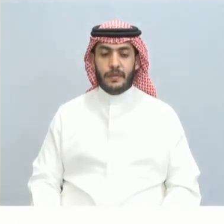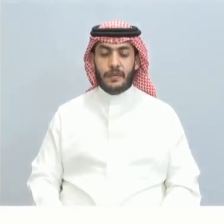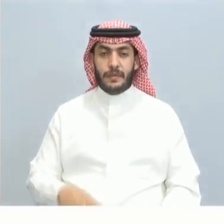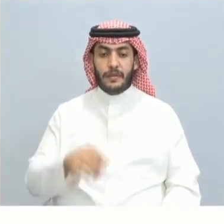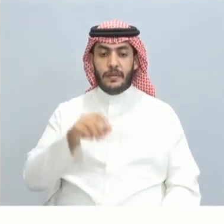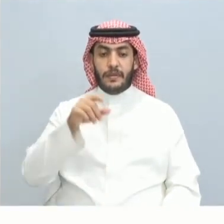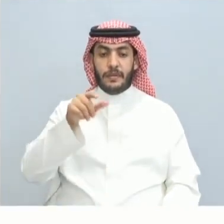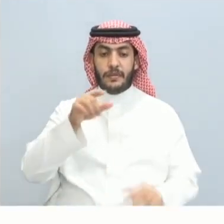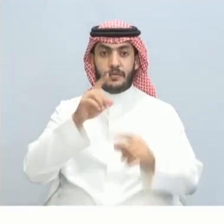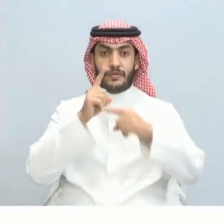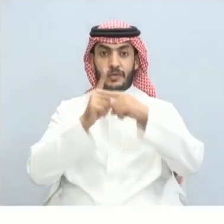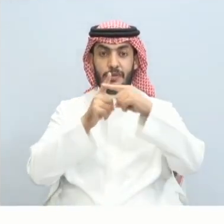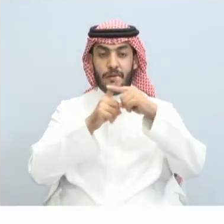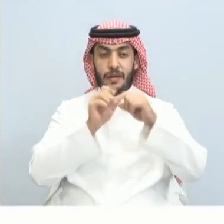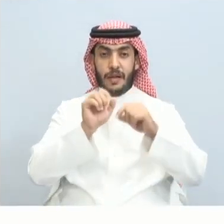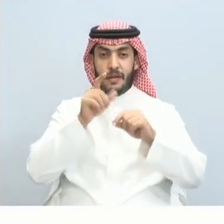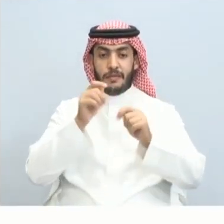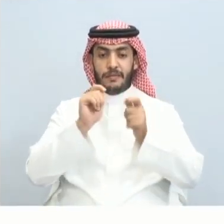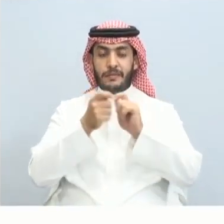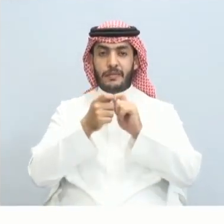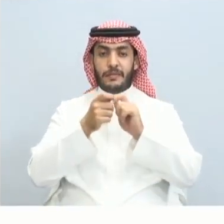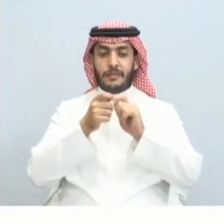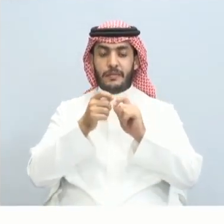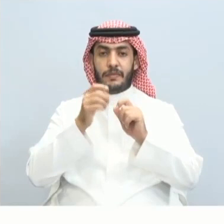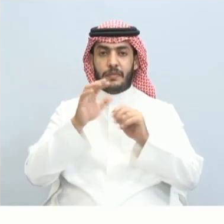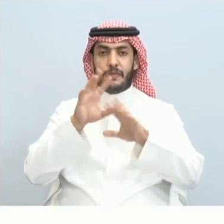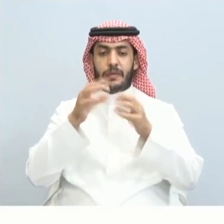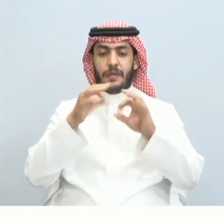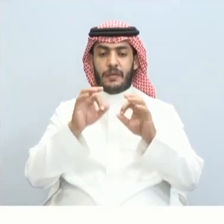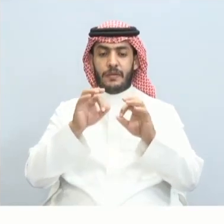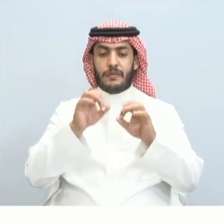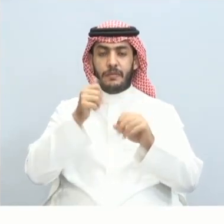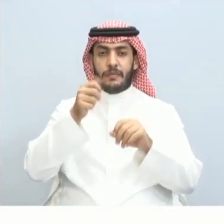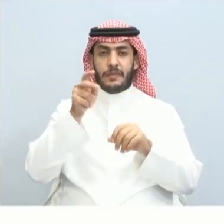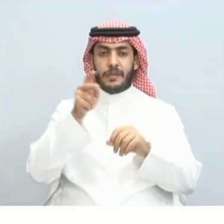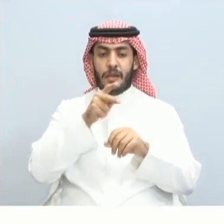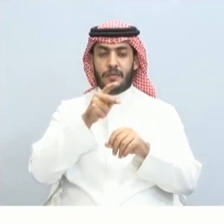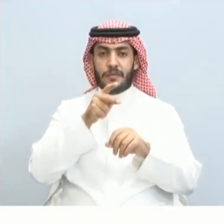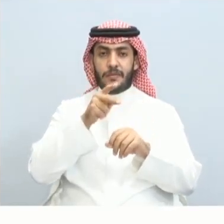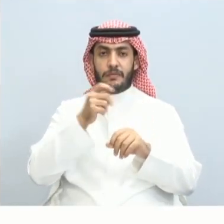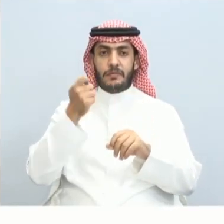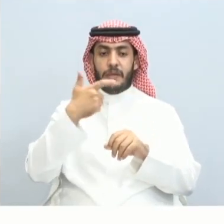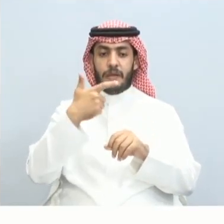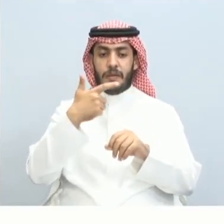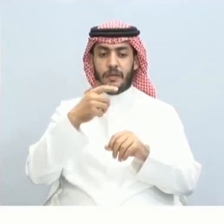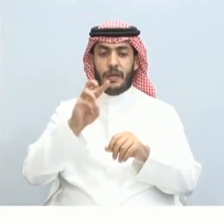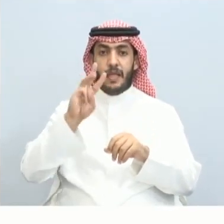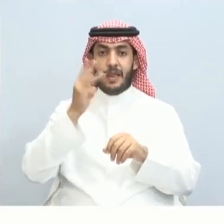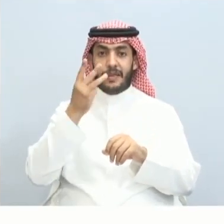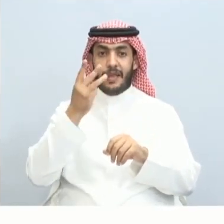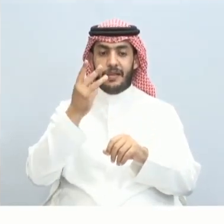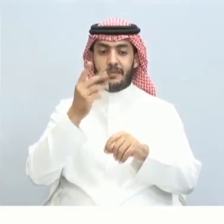في خاصيه الجمع خاصيه ابداليه نعم سوف تصبح عباره تستطيع ان نكتبها بسرعه 13